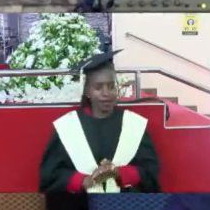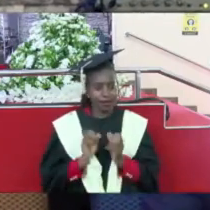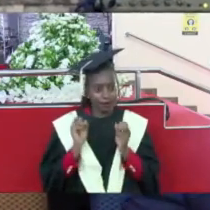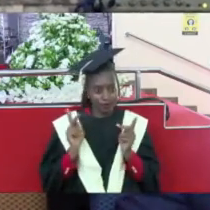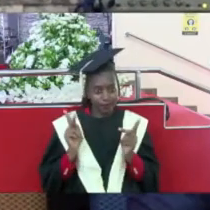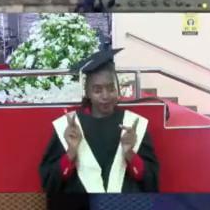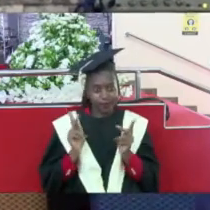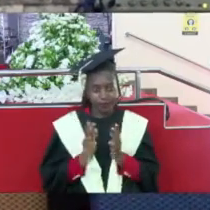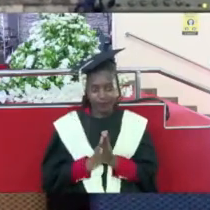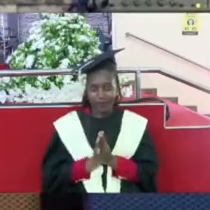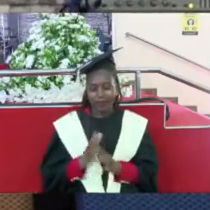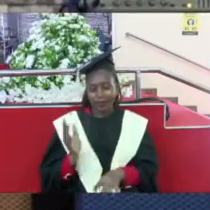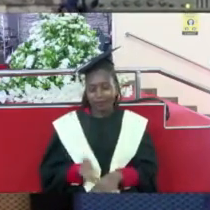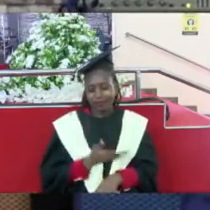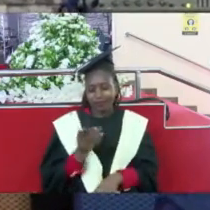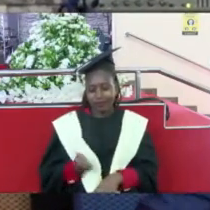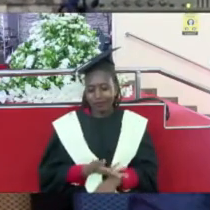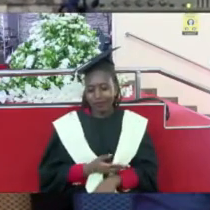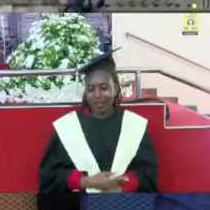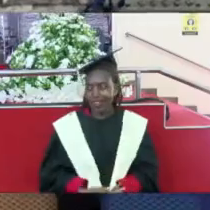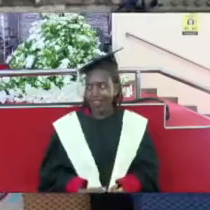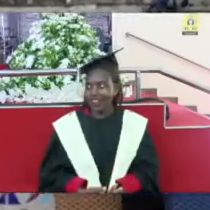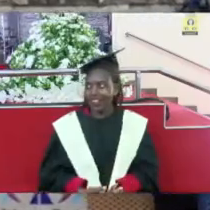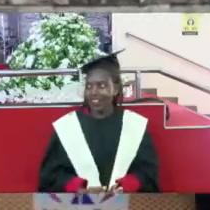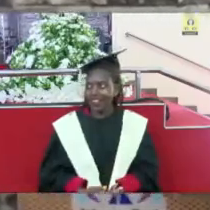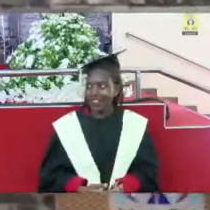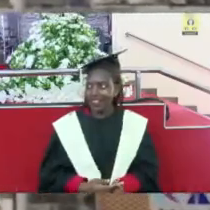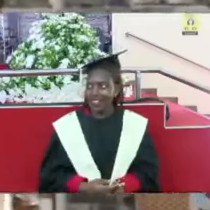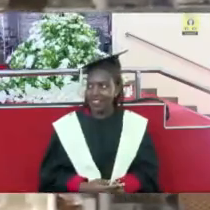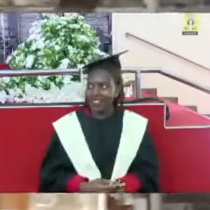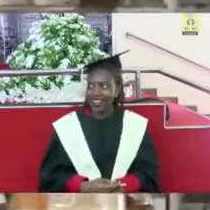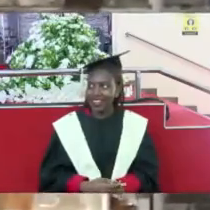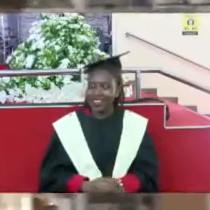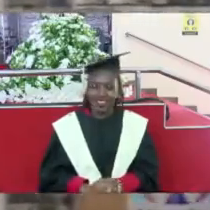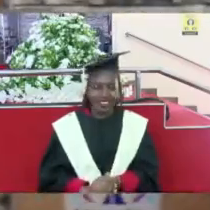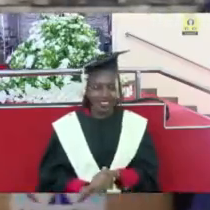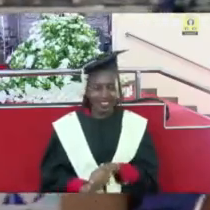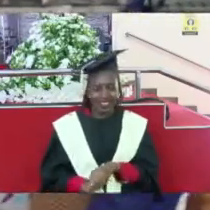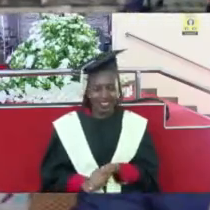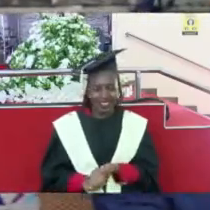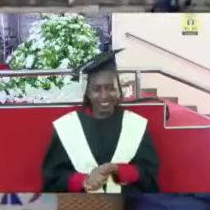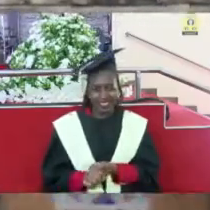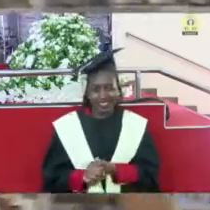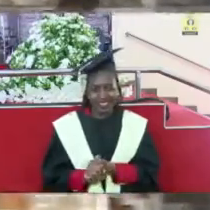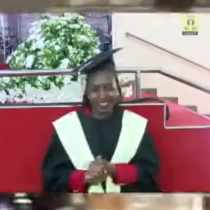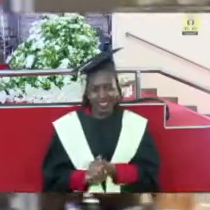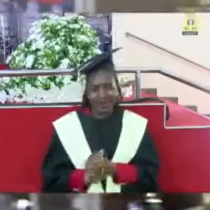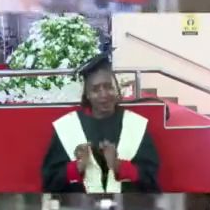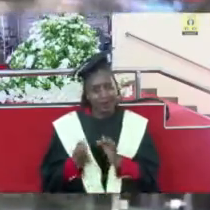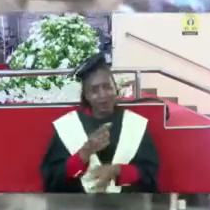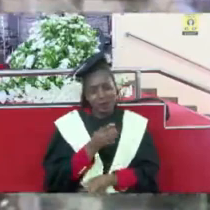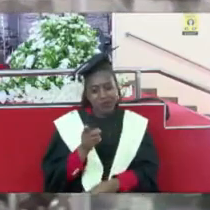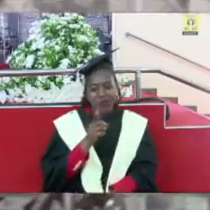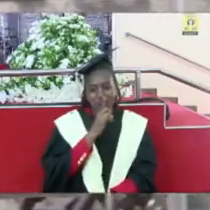Ona wa bindia nini sini wewa. Hata ikiwa aje. Ona wa kirani wa iwa. Hata ukinyamaza umesikia.